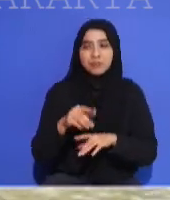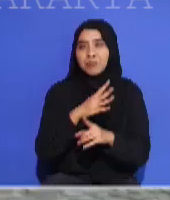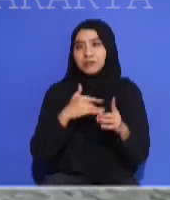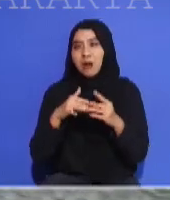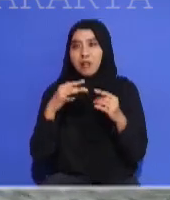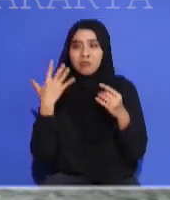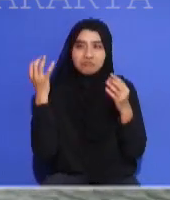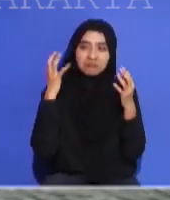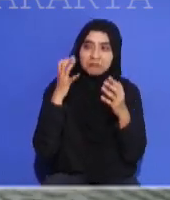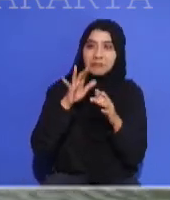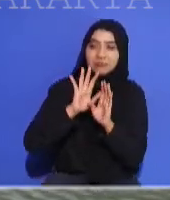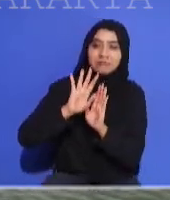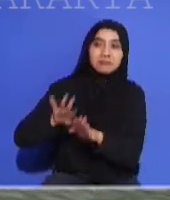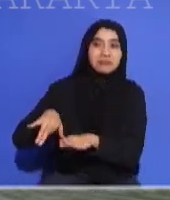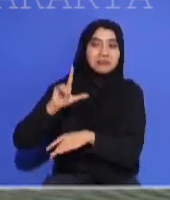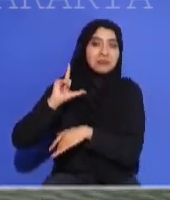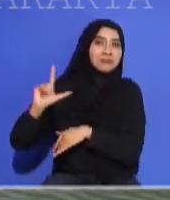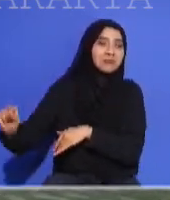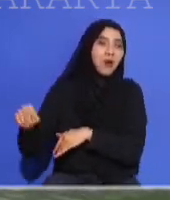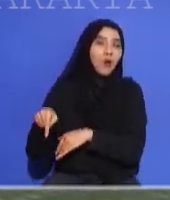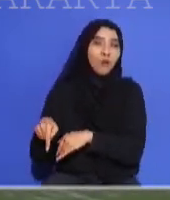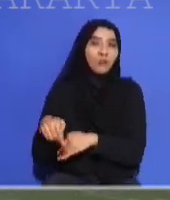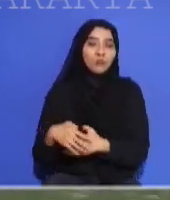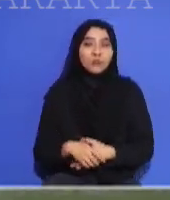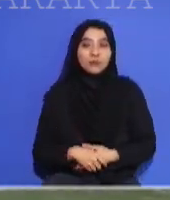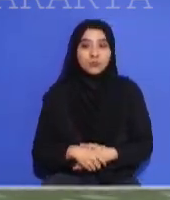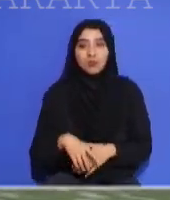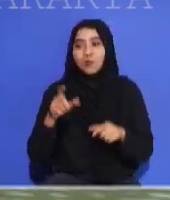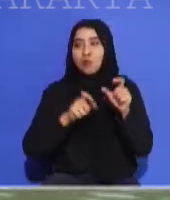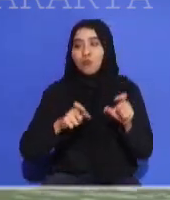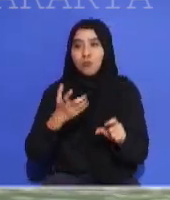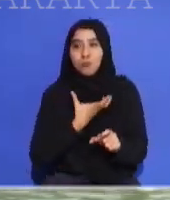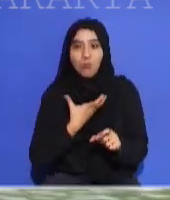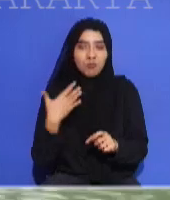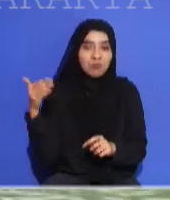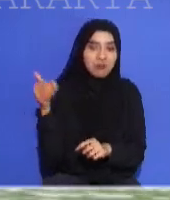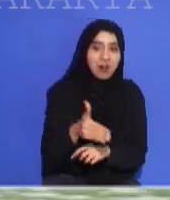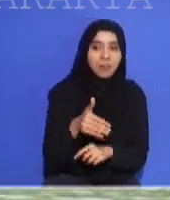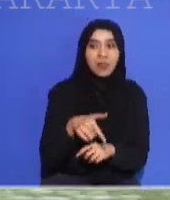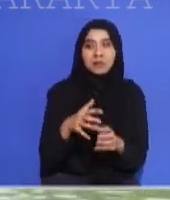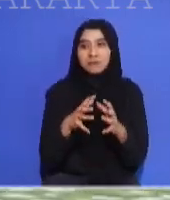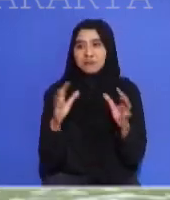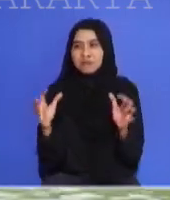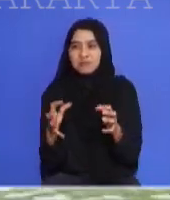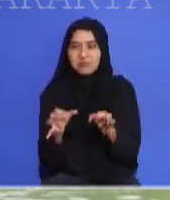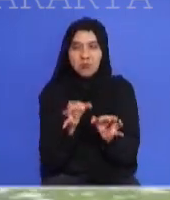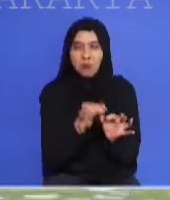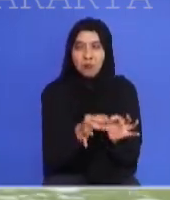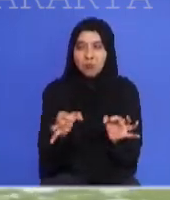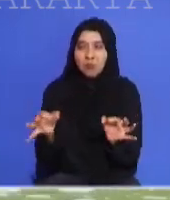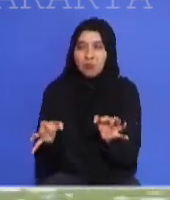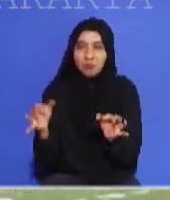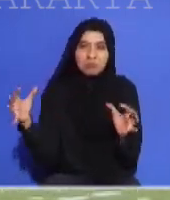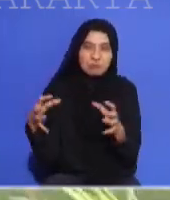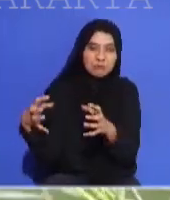papan menika saged dados pilihan ingkang pas tumrapipun para pelancong ingkang kepingin uwal saking padhetipun padamelan menapa dene